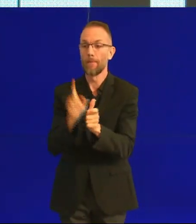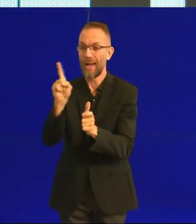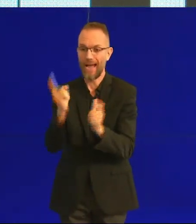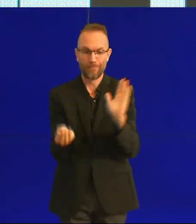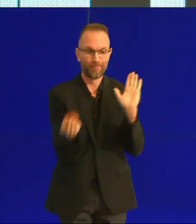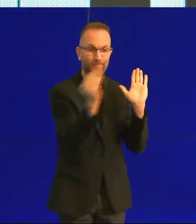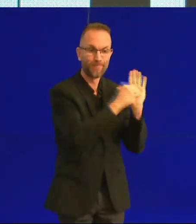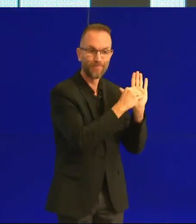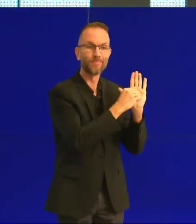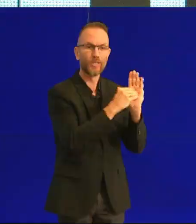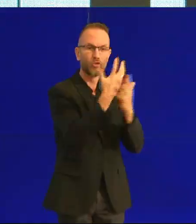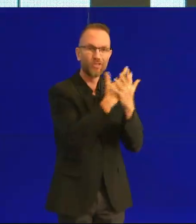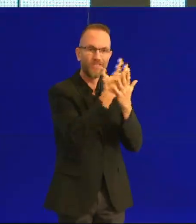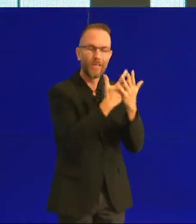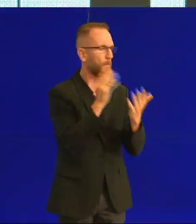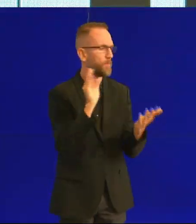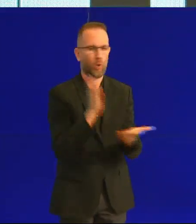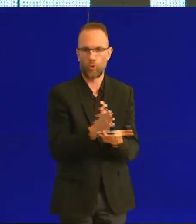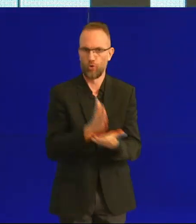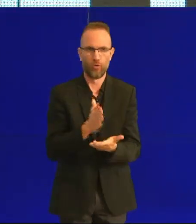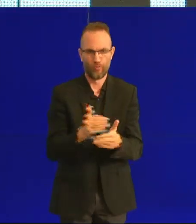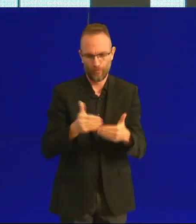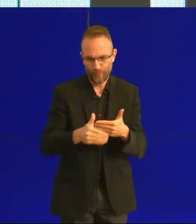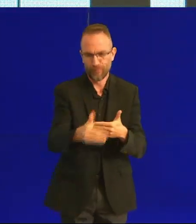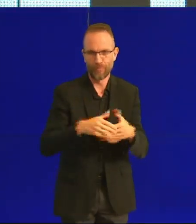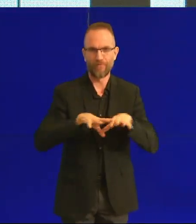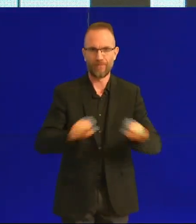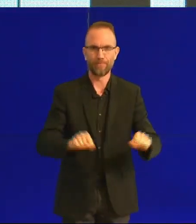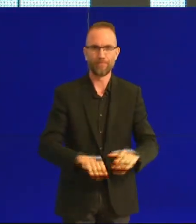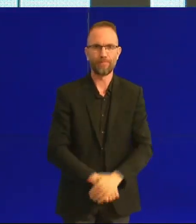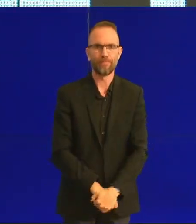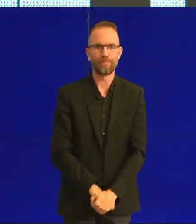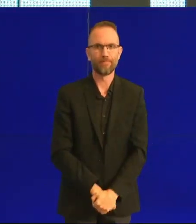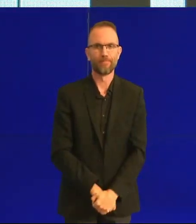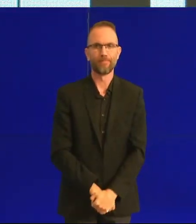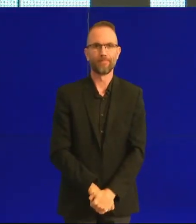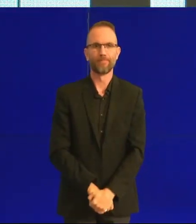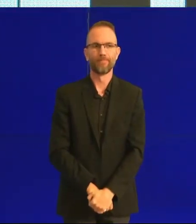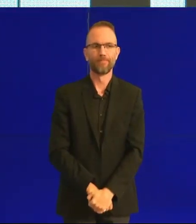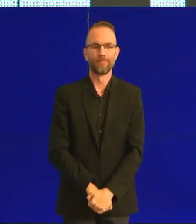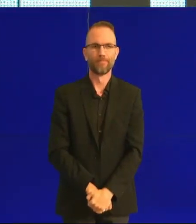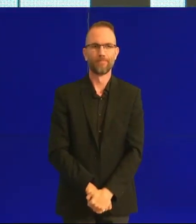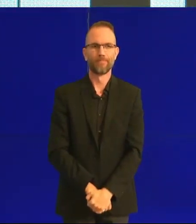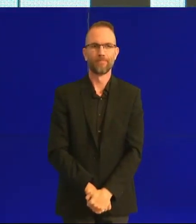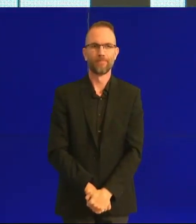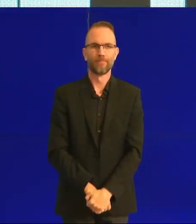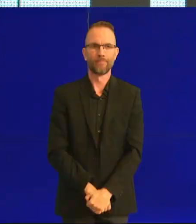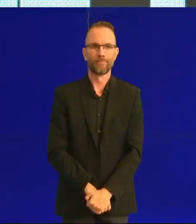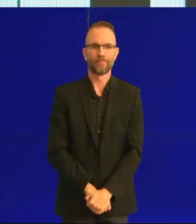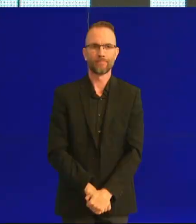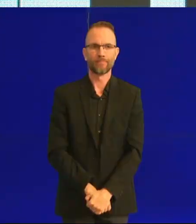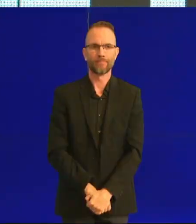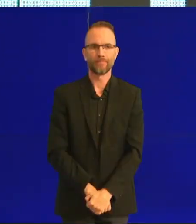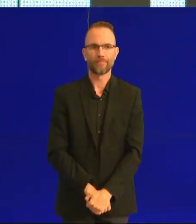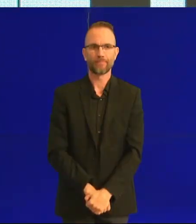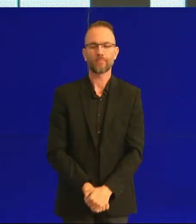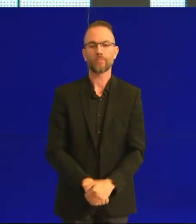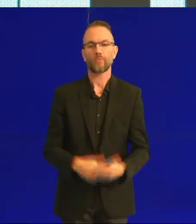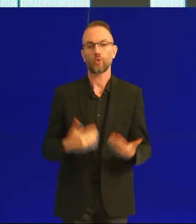nous n'allons pas de donner aujourd'hui de long message ou d'interprétation sur les chiffres les chiffres